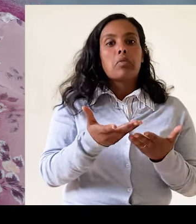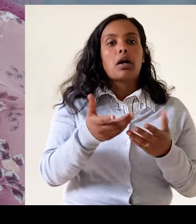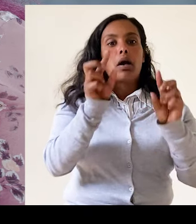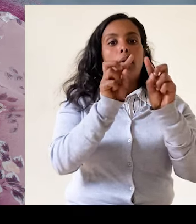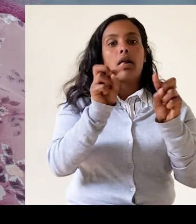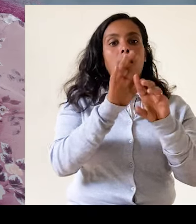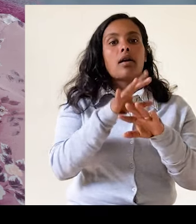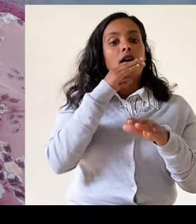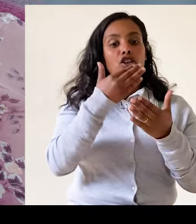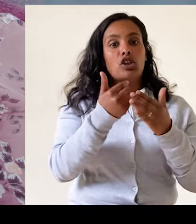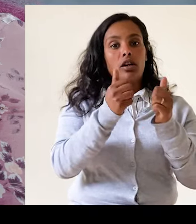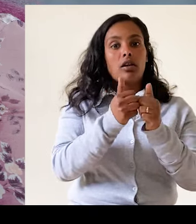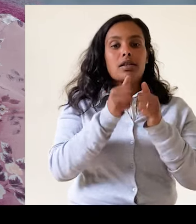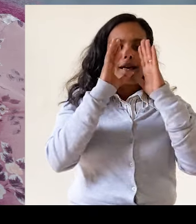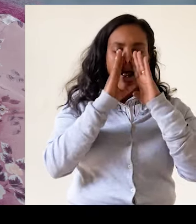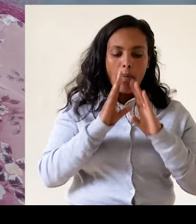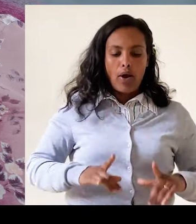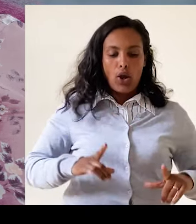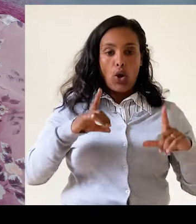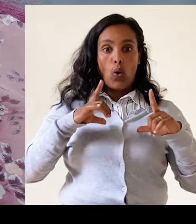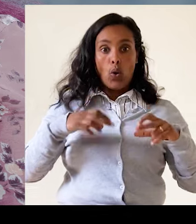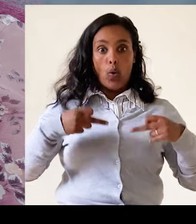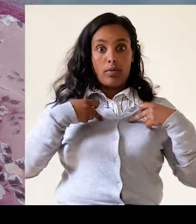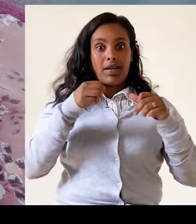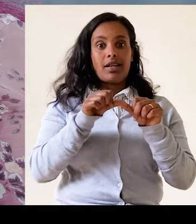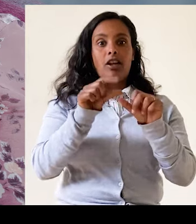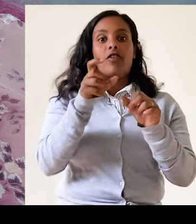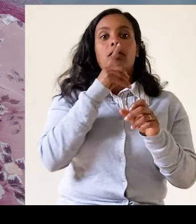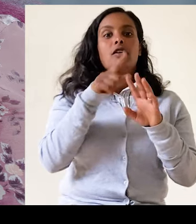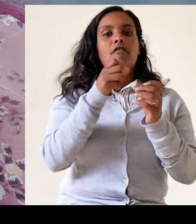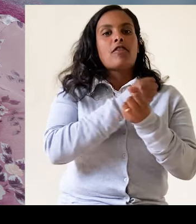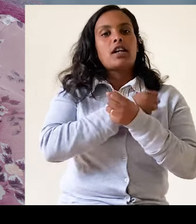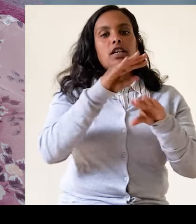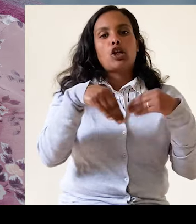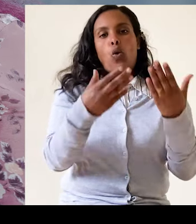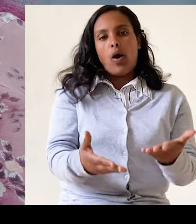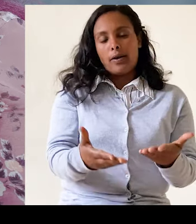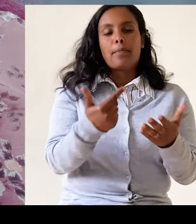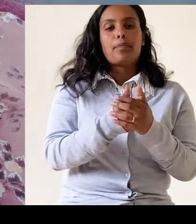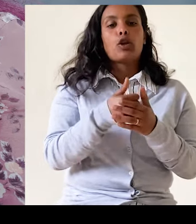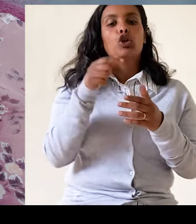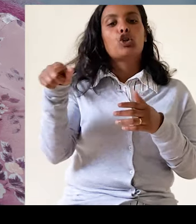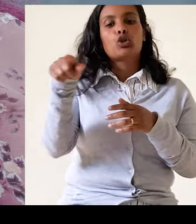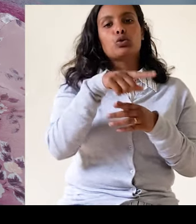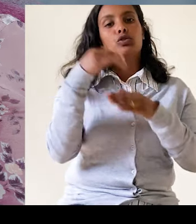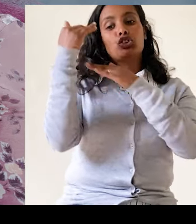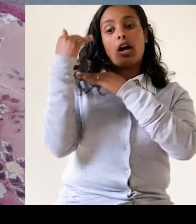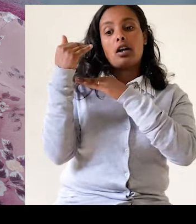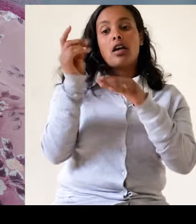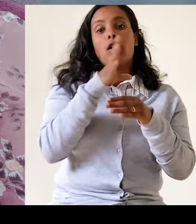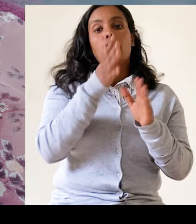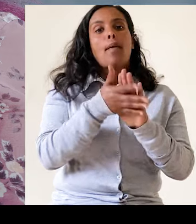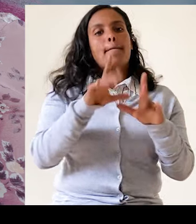ላይ ከልጄ ጋር ሰላማዊ ህይወት ማስቀጠል እፈልጋለሁ፣ ፍቅር እየሰጠኋት እነሱ ላይ ጫና